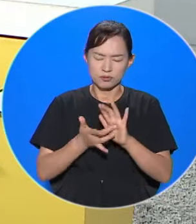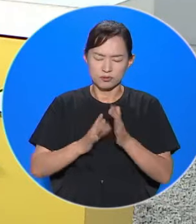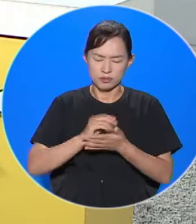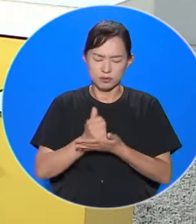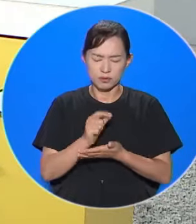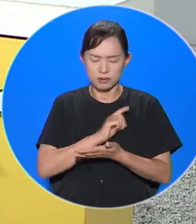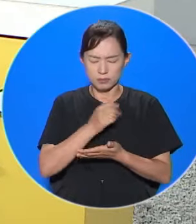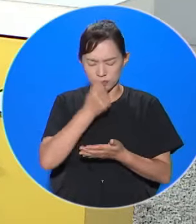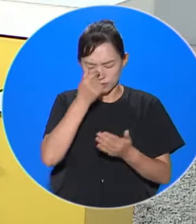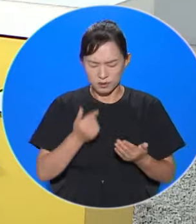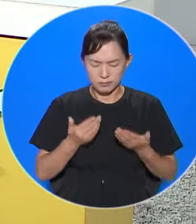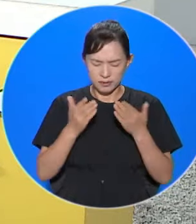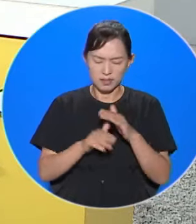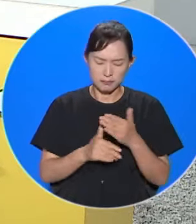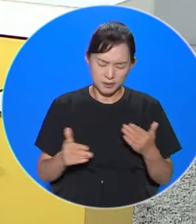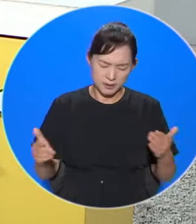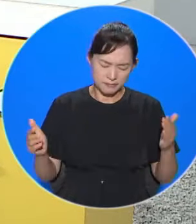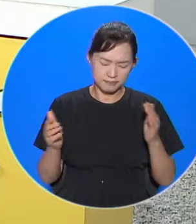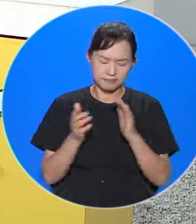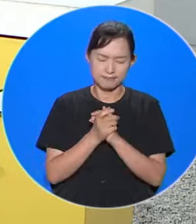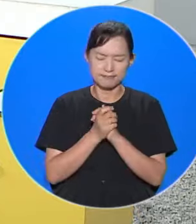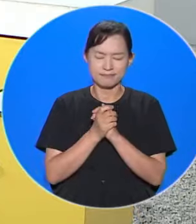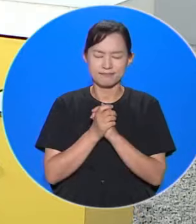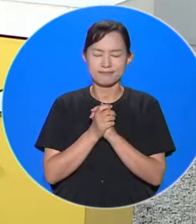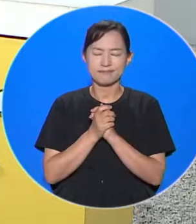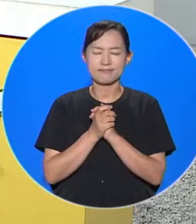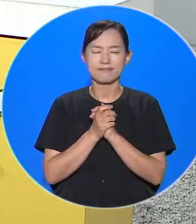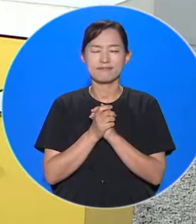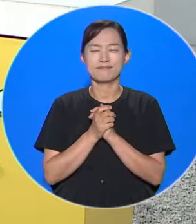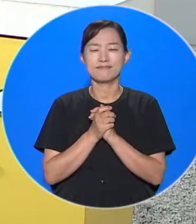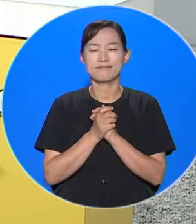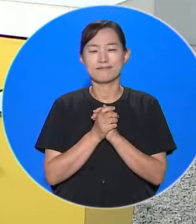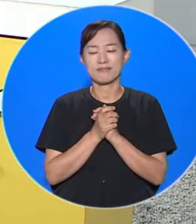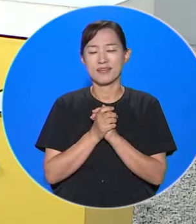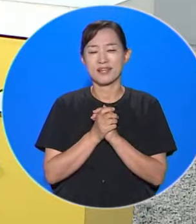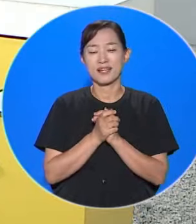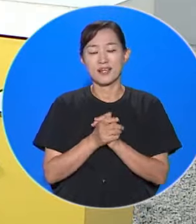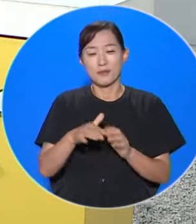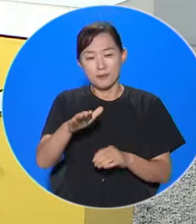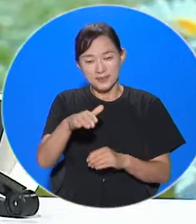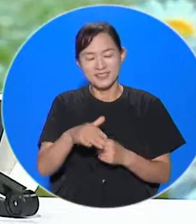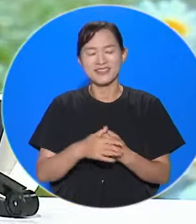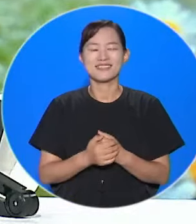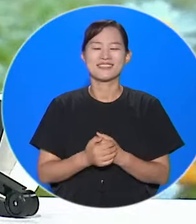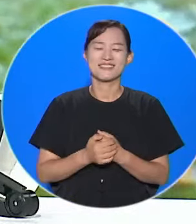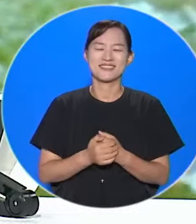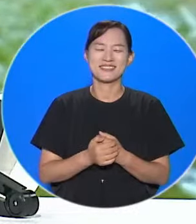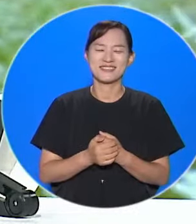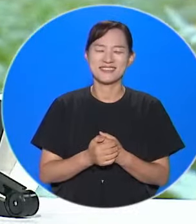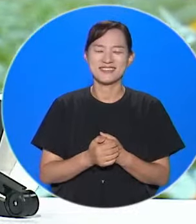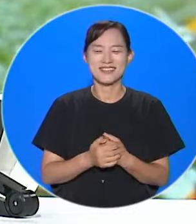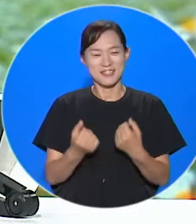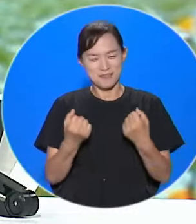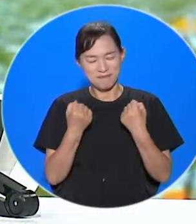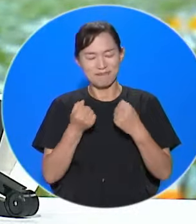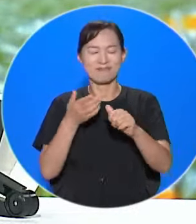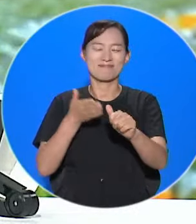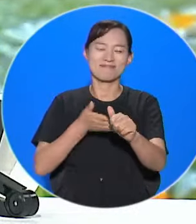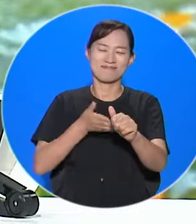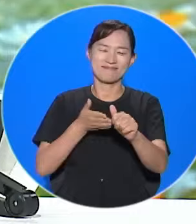이름으로 기도드리옵나이다. 아멘. 네, 양 권사님. 네,